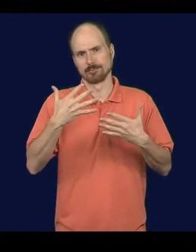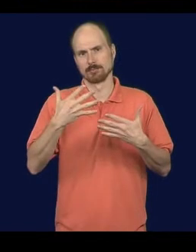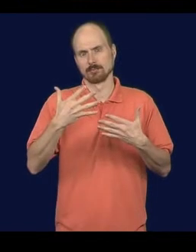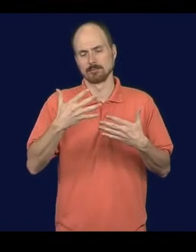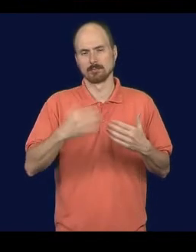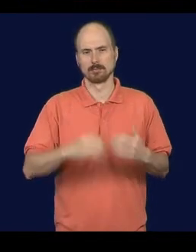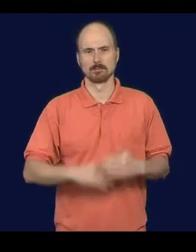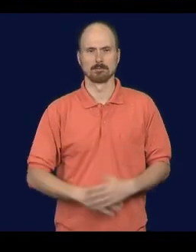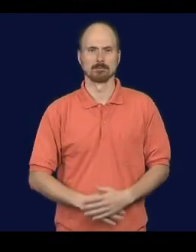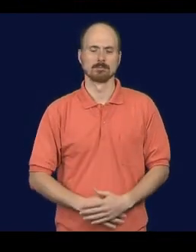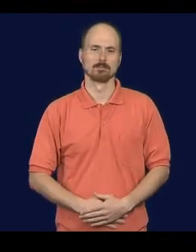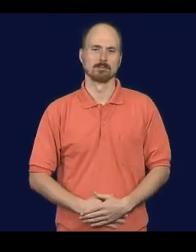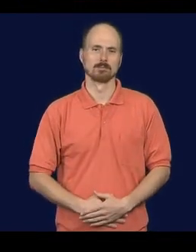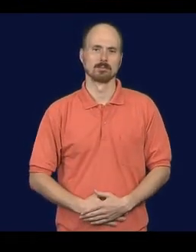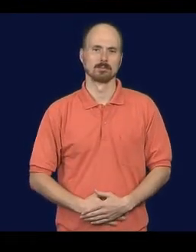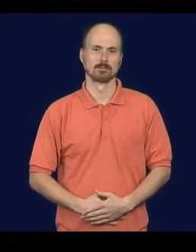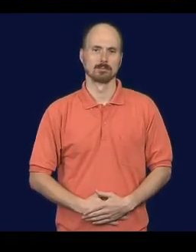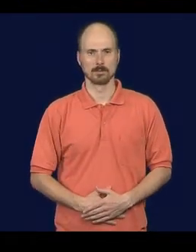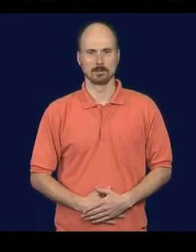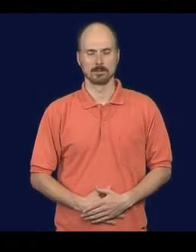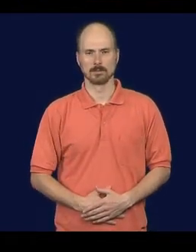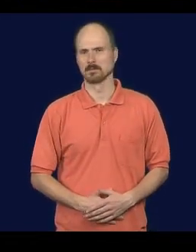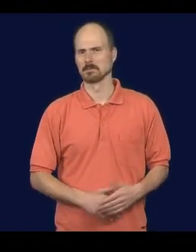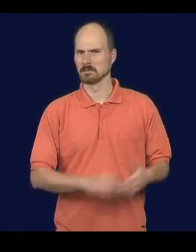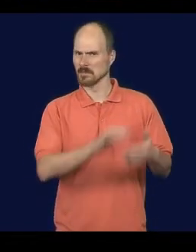důvěryhodnost těžko ověřit.